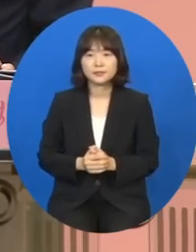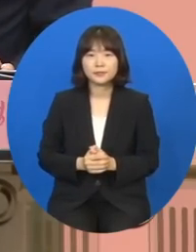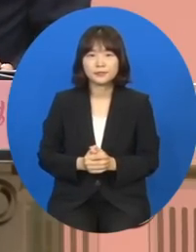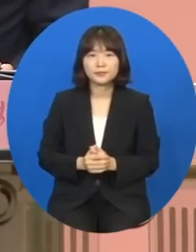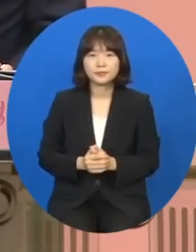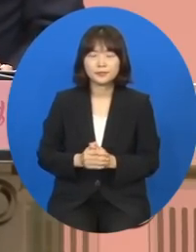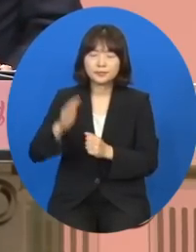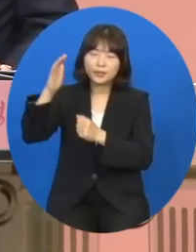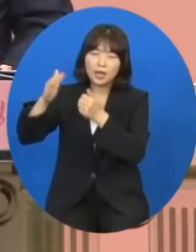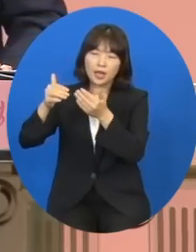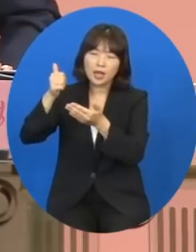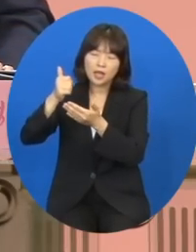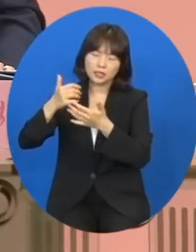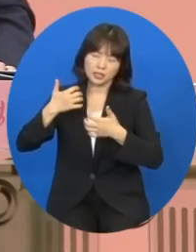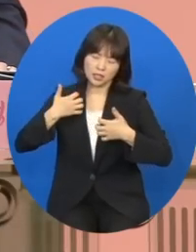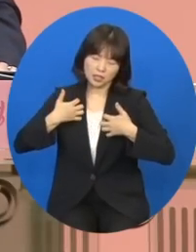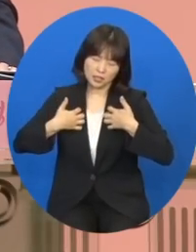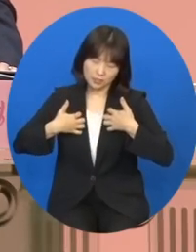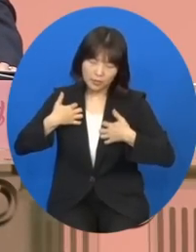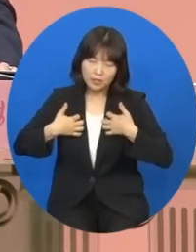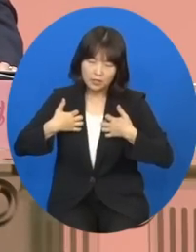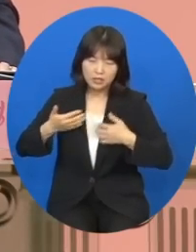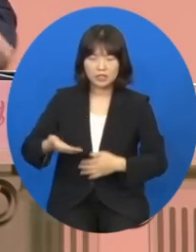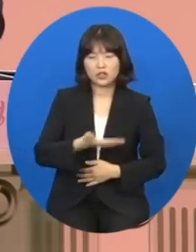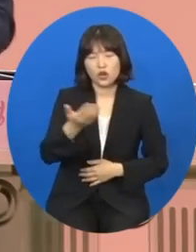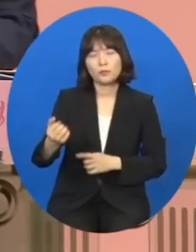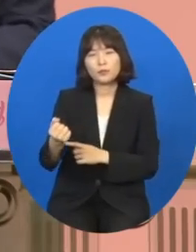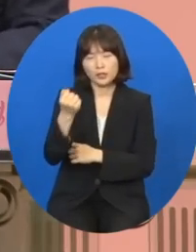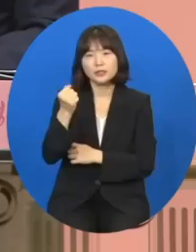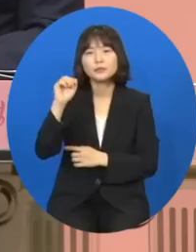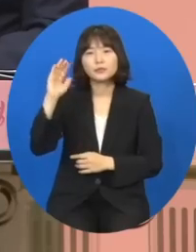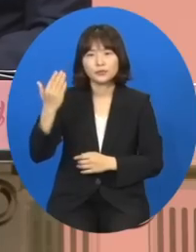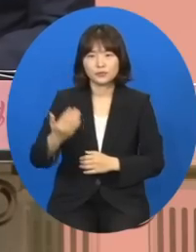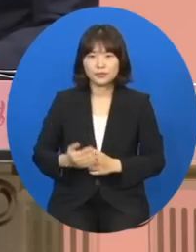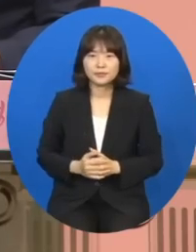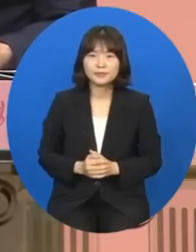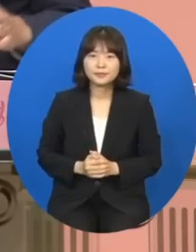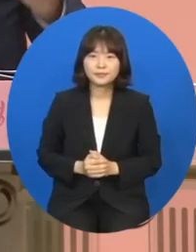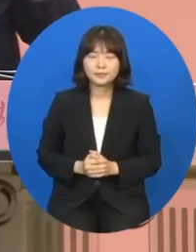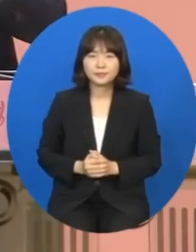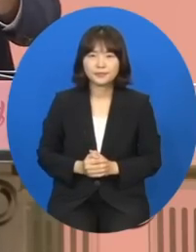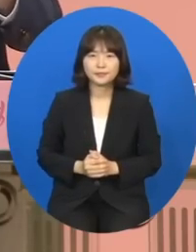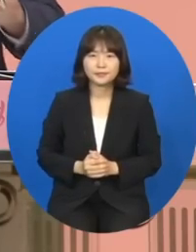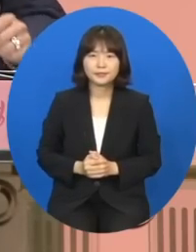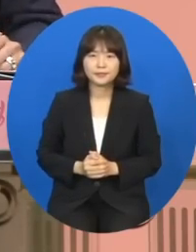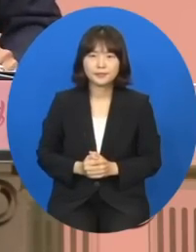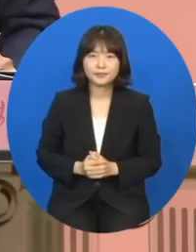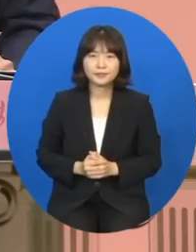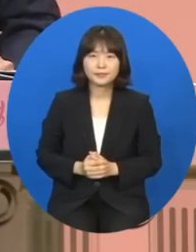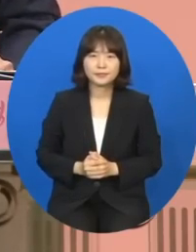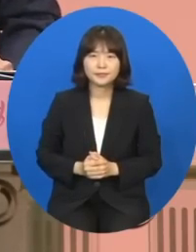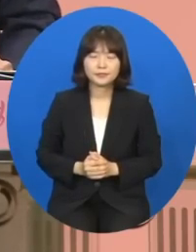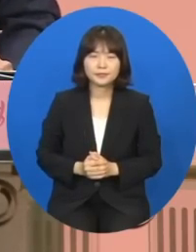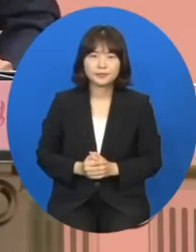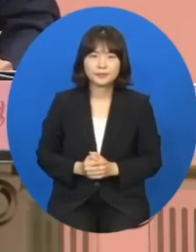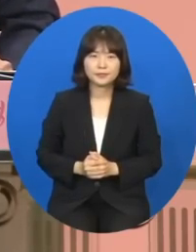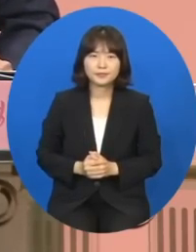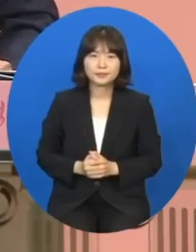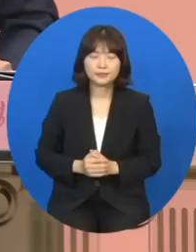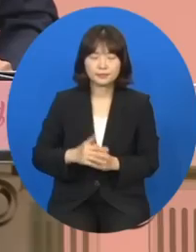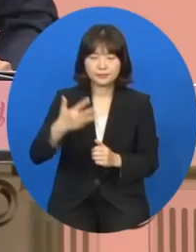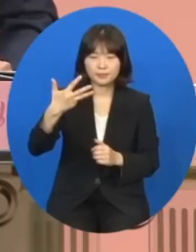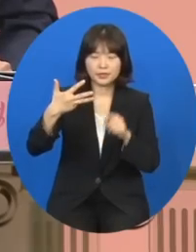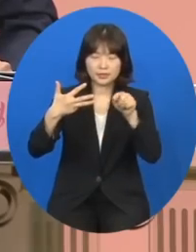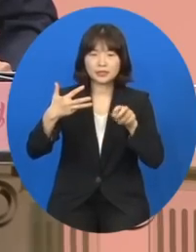하나님을 기뻐하는 것이 여러분의 힘입니다 그래서 소아비염 어어 채워 습이 보행차 앞으로 이 브러쉬 잘 8장